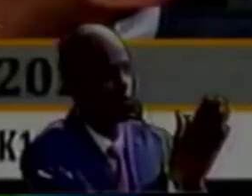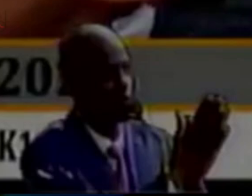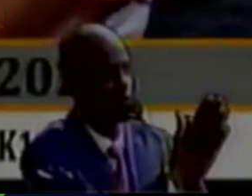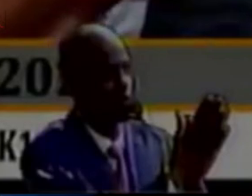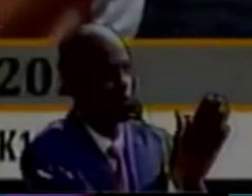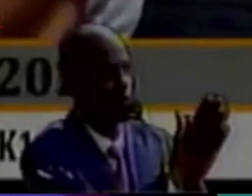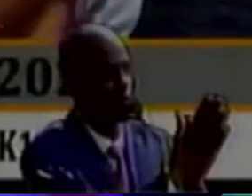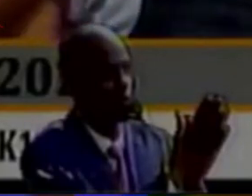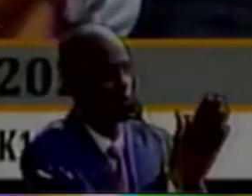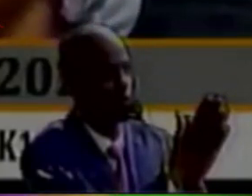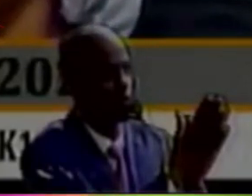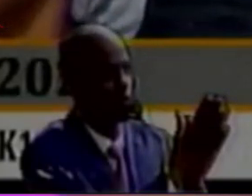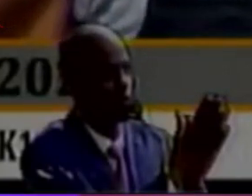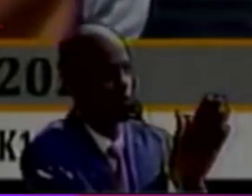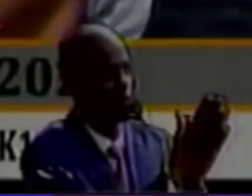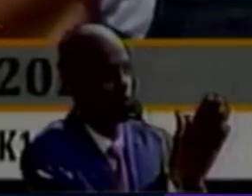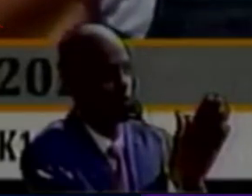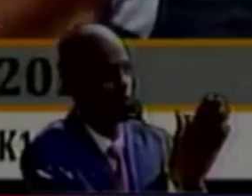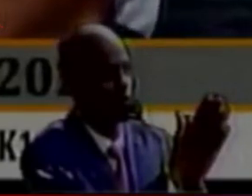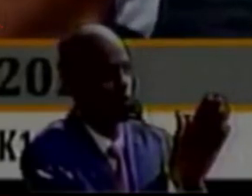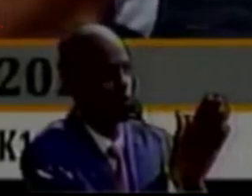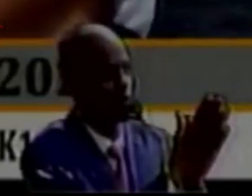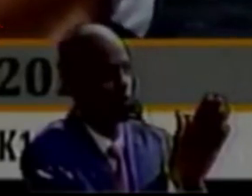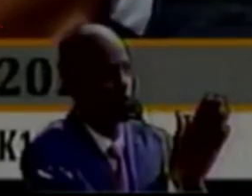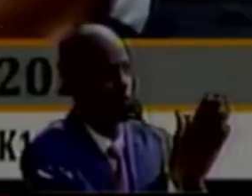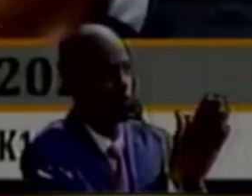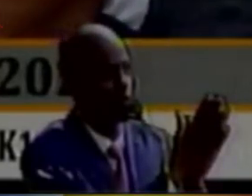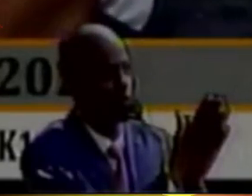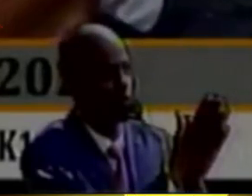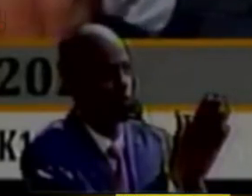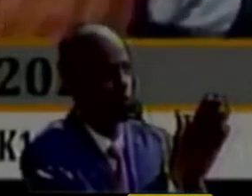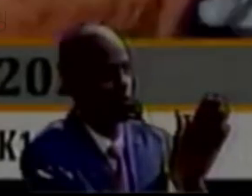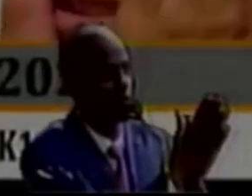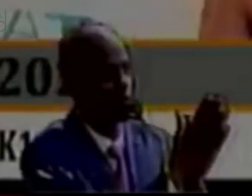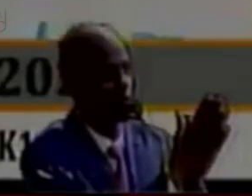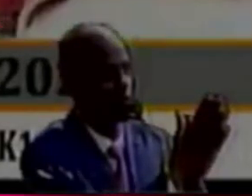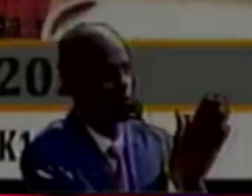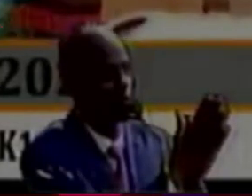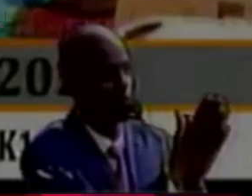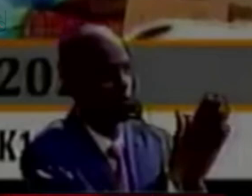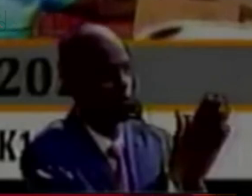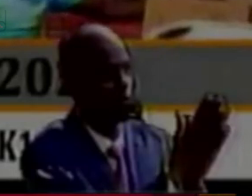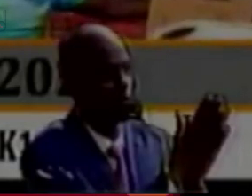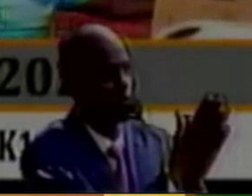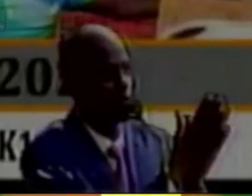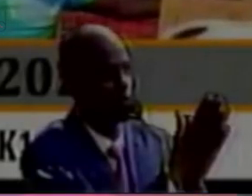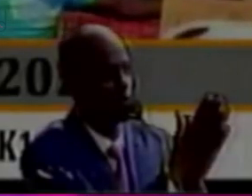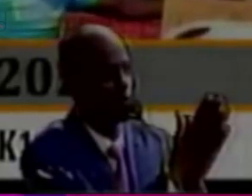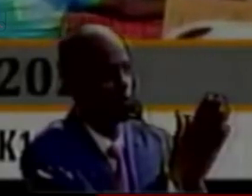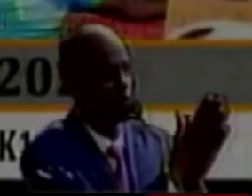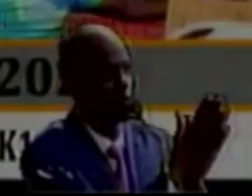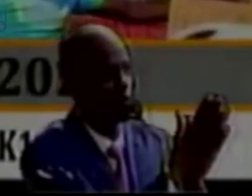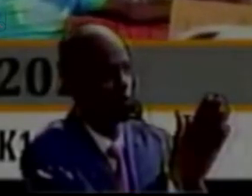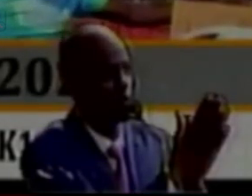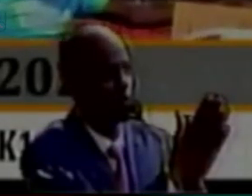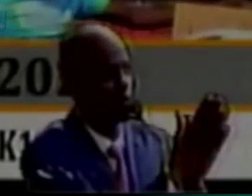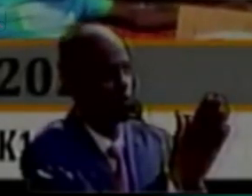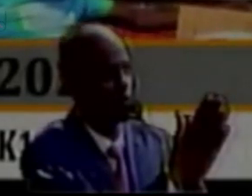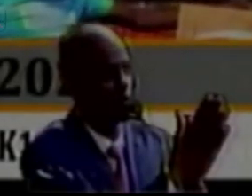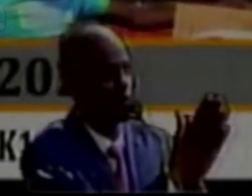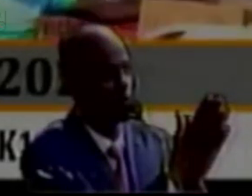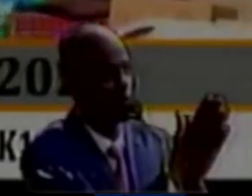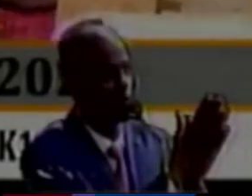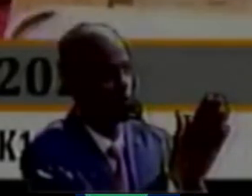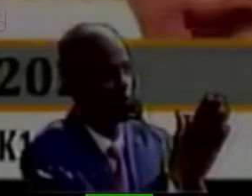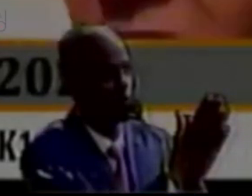gone. So they need supplies, they need to reconstruct, tout they need a generator. Il y a besoin de ressources, il y a besoin de matériel, il y a besoin d'alcool, il y a besoin de tout. It's